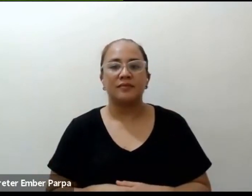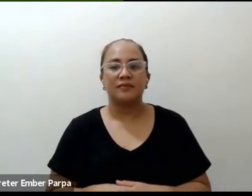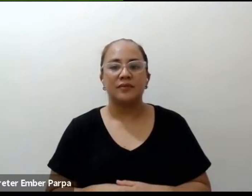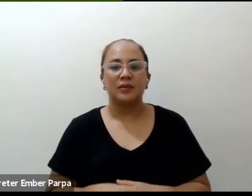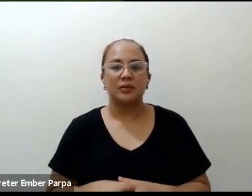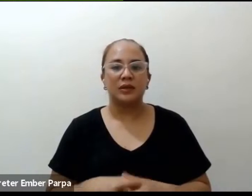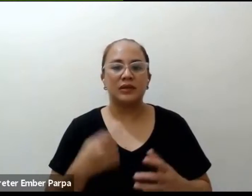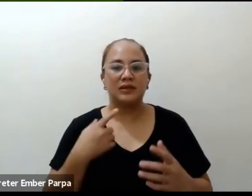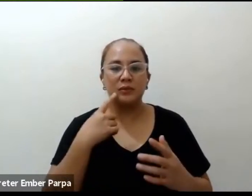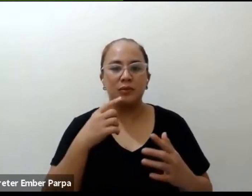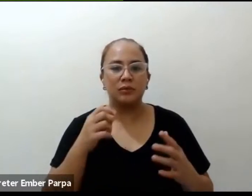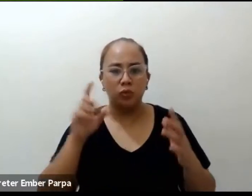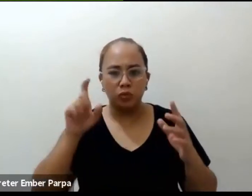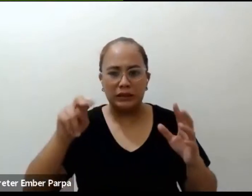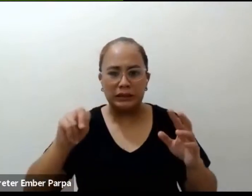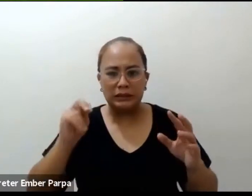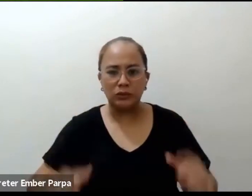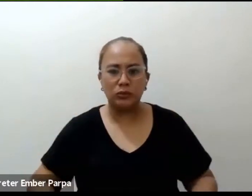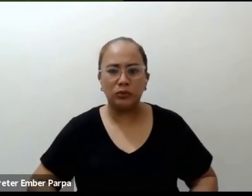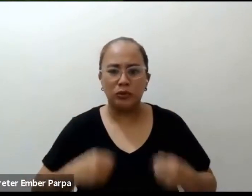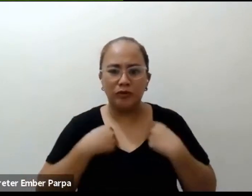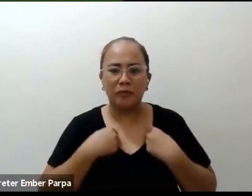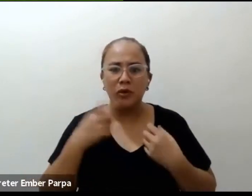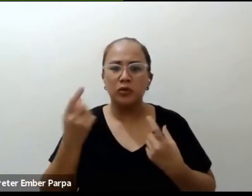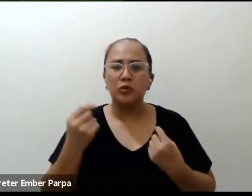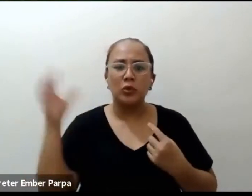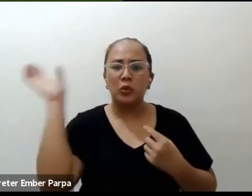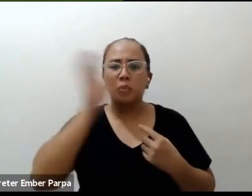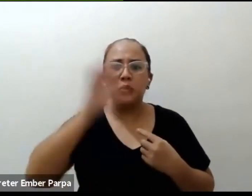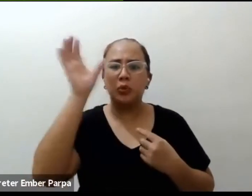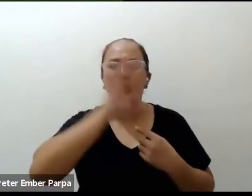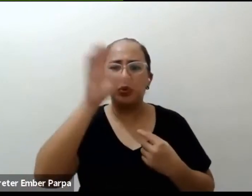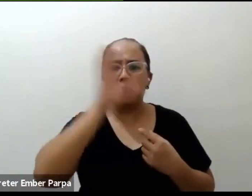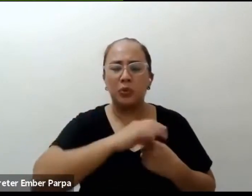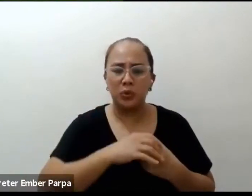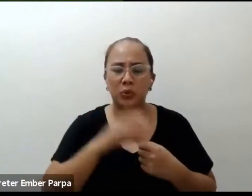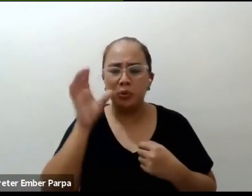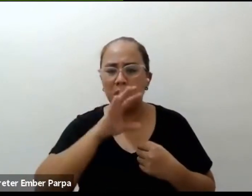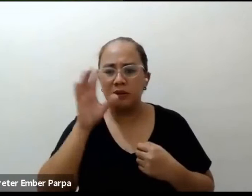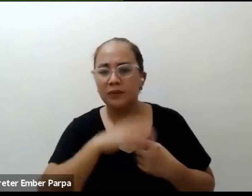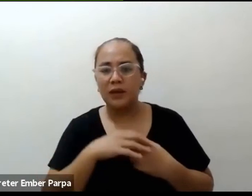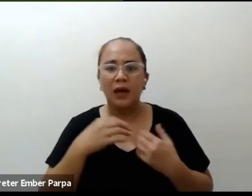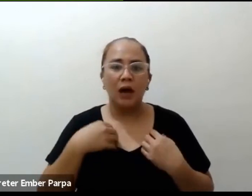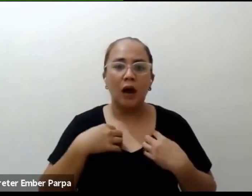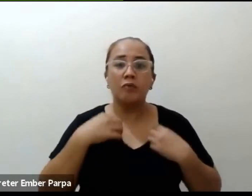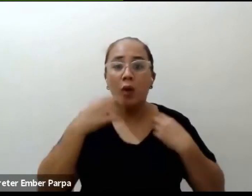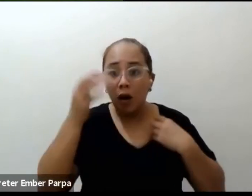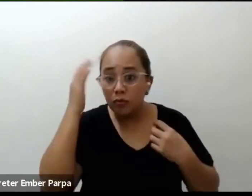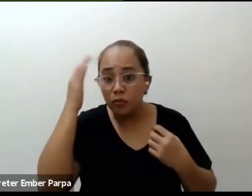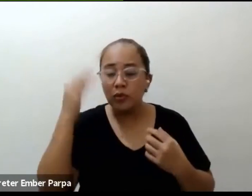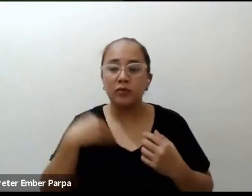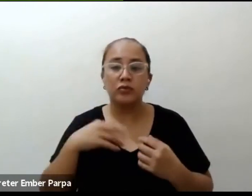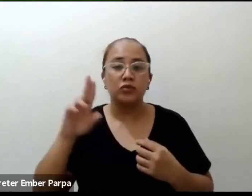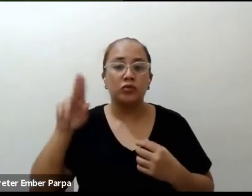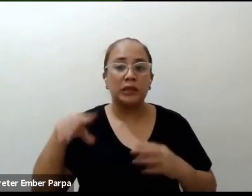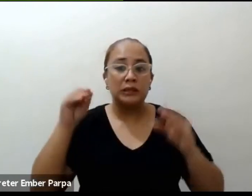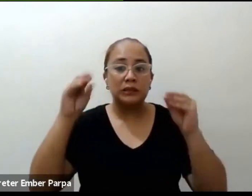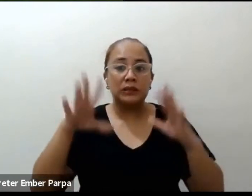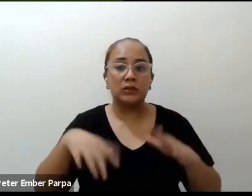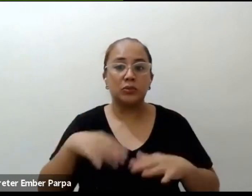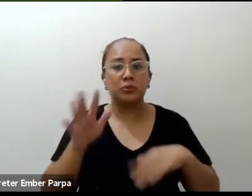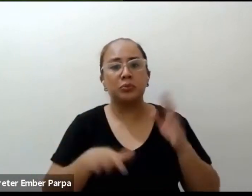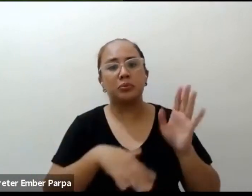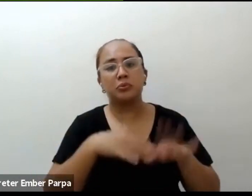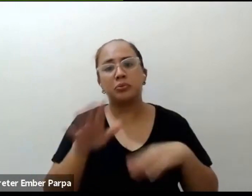survival of the fittest kung magaling kang maghanap. No? And sometimes it's even accidental. May isang kakilala akong UP professor, naglalakad lang